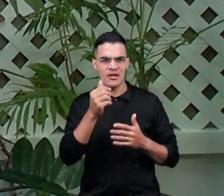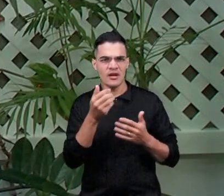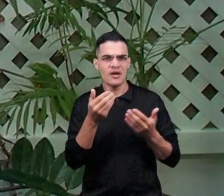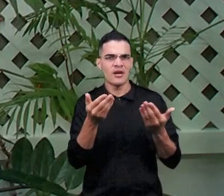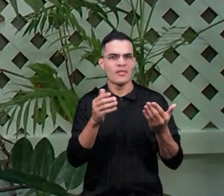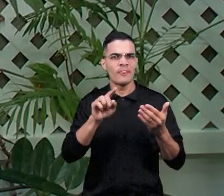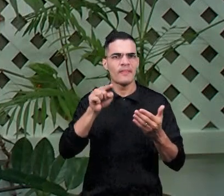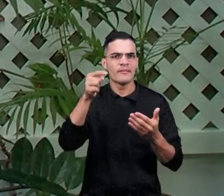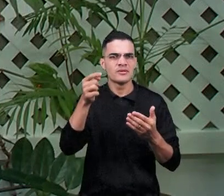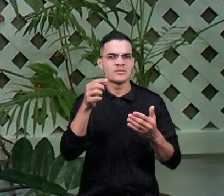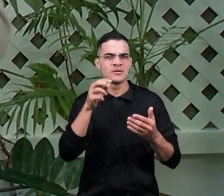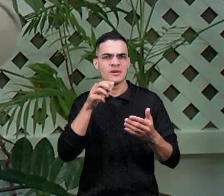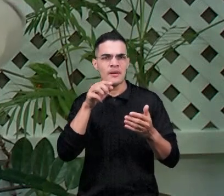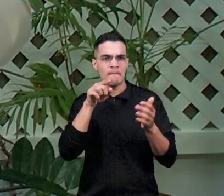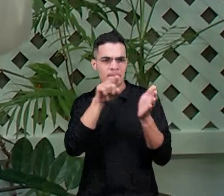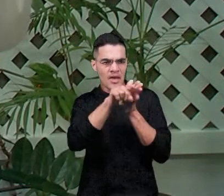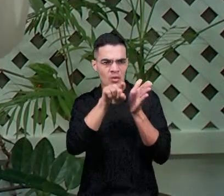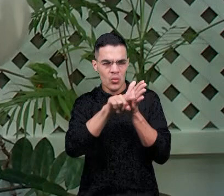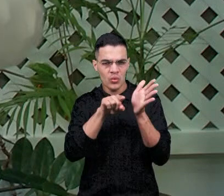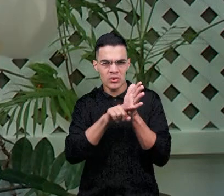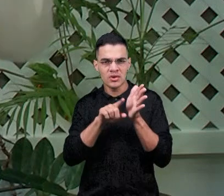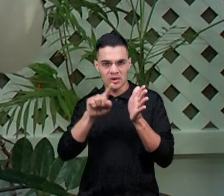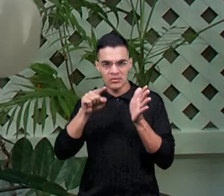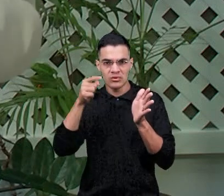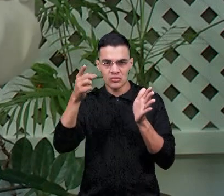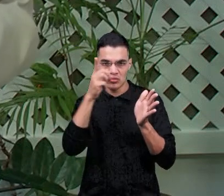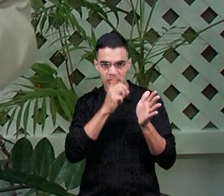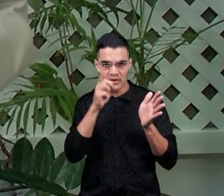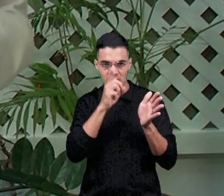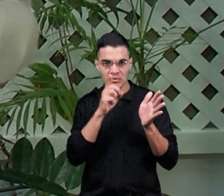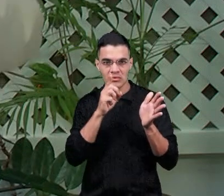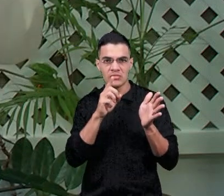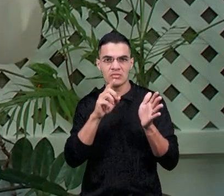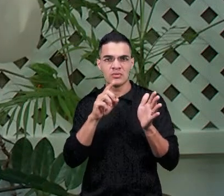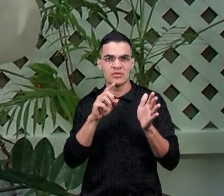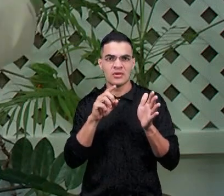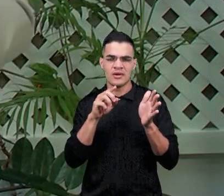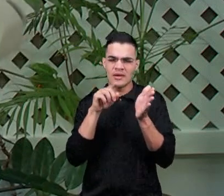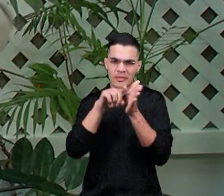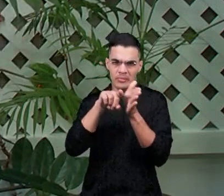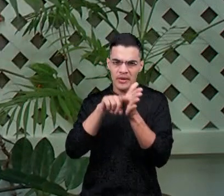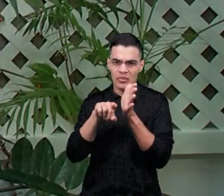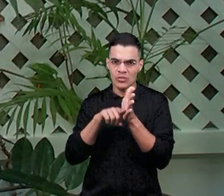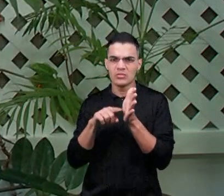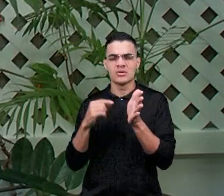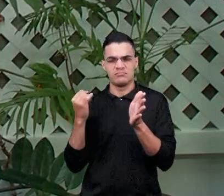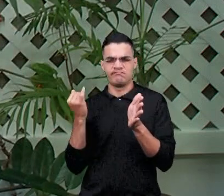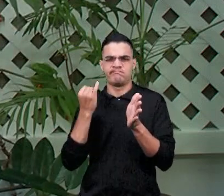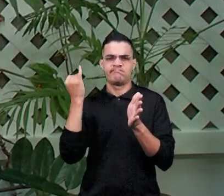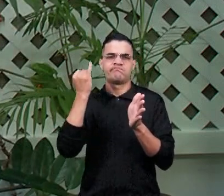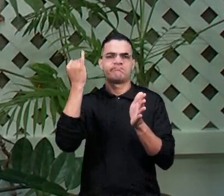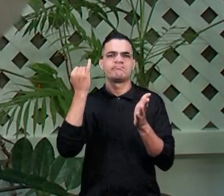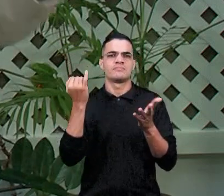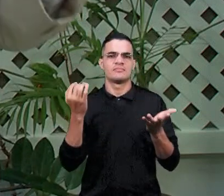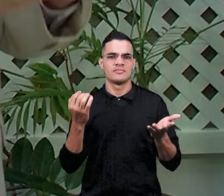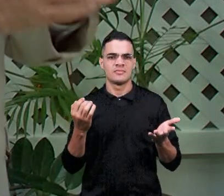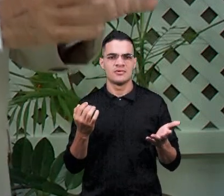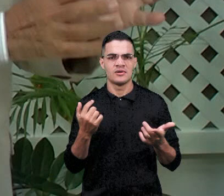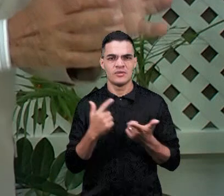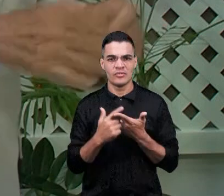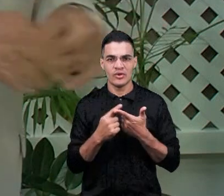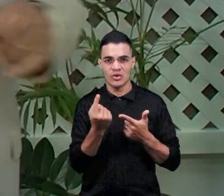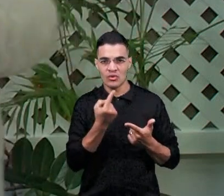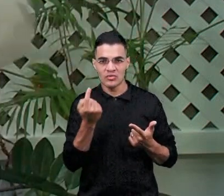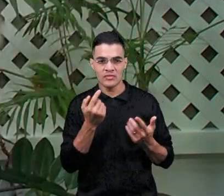questions qui seront faites maintenant pour dimanche prochain sont extraordinaires parce que nous allons retrouver